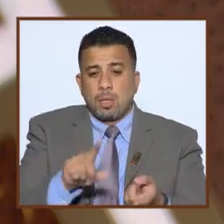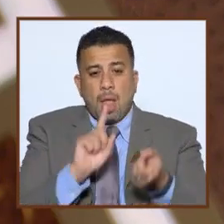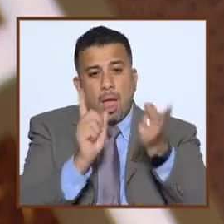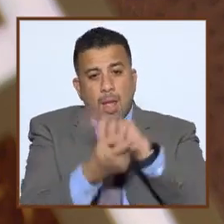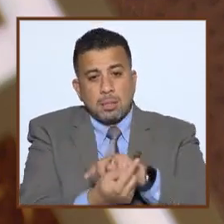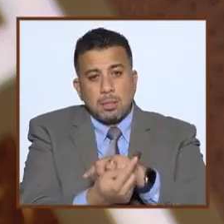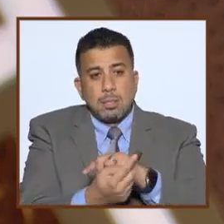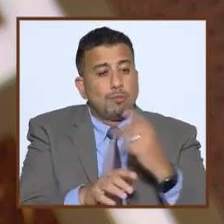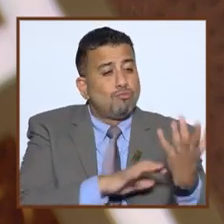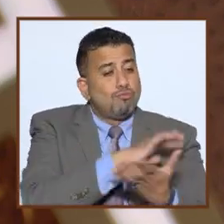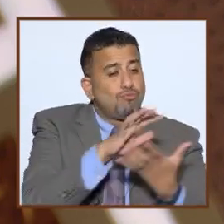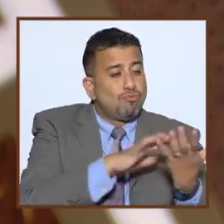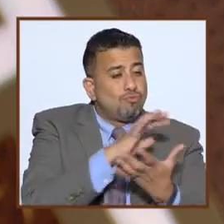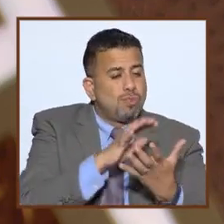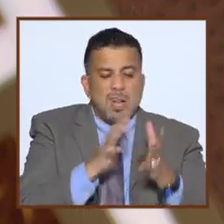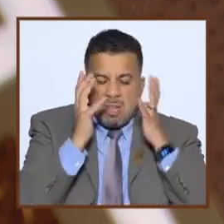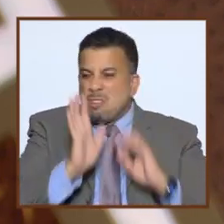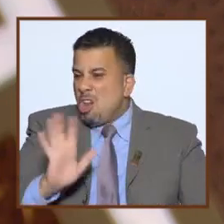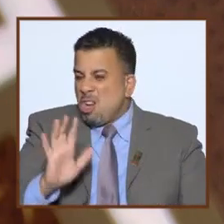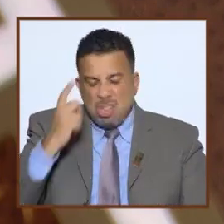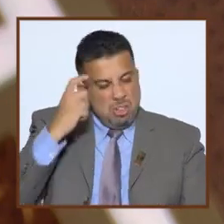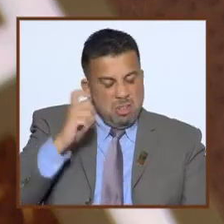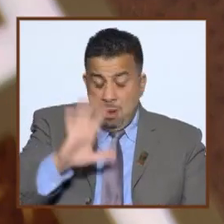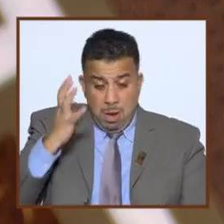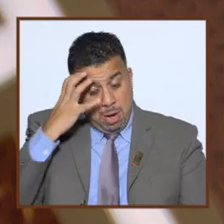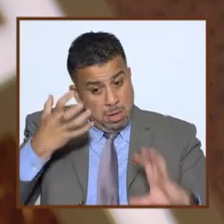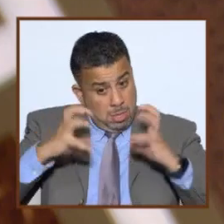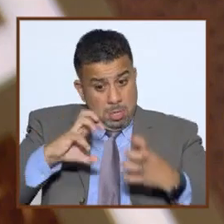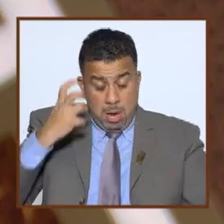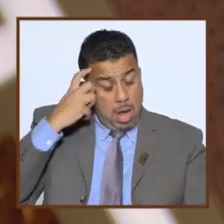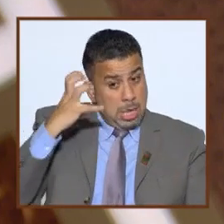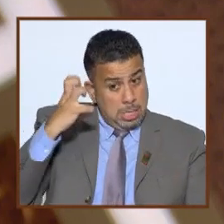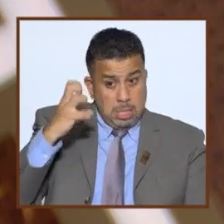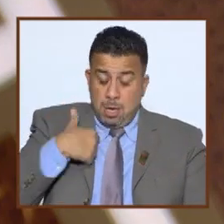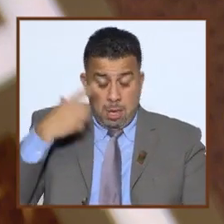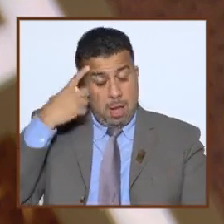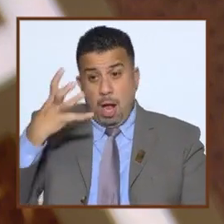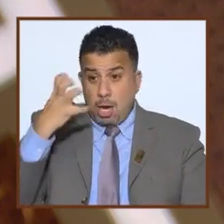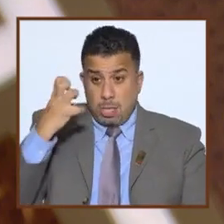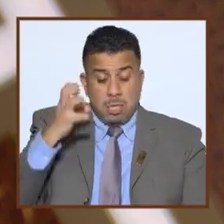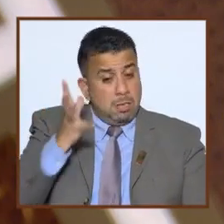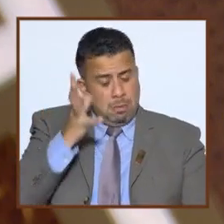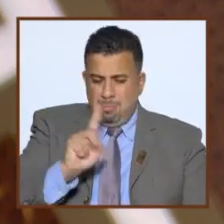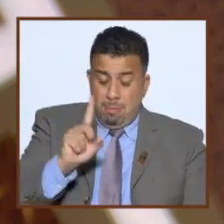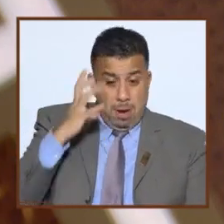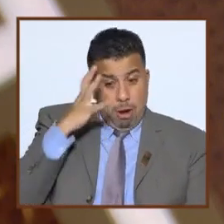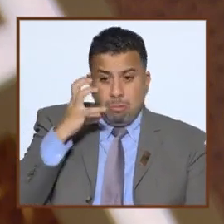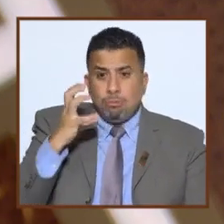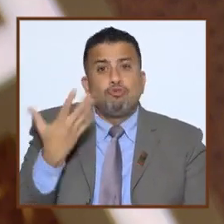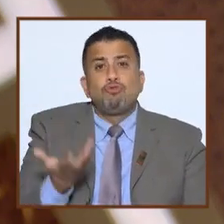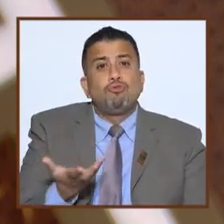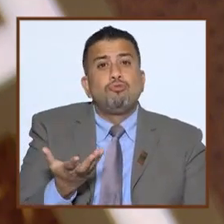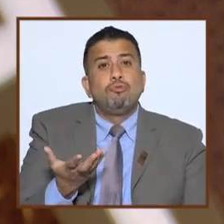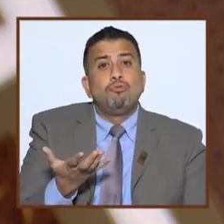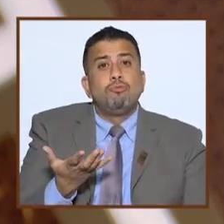تتقي الله وتخاف الله وما تعلم خاصه هي الان تمر المشكله صحيه كدمات ما تدري شو السبب هذه